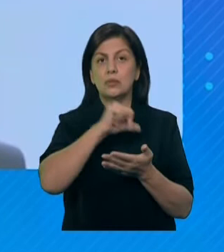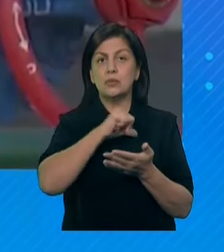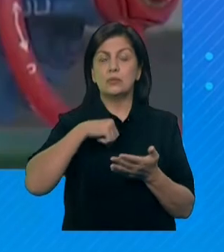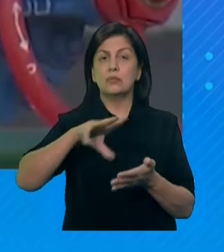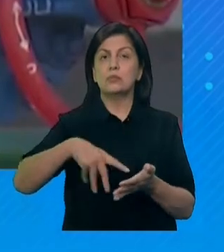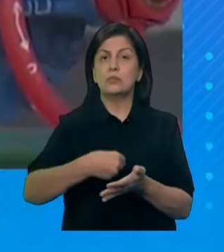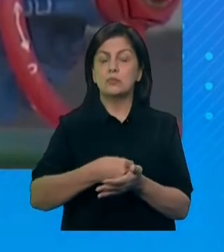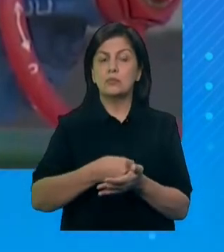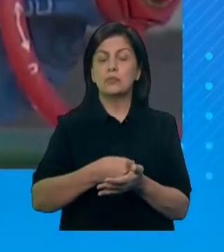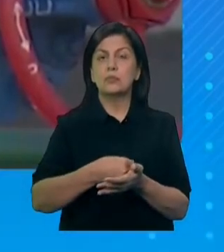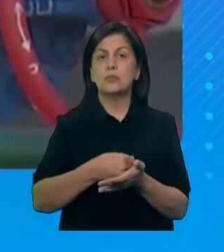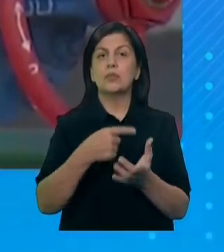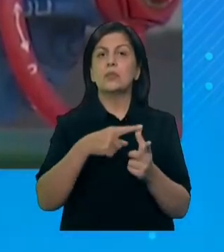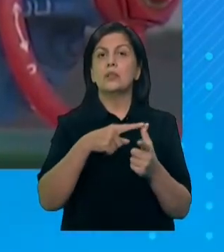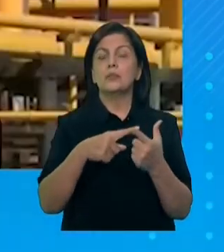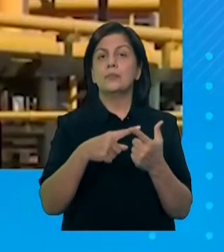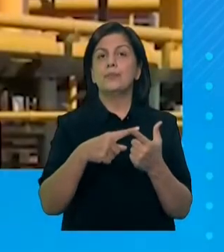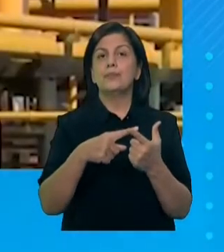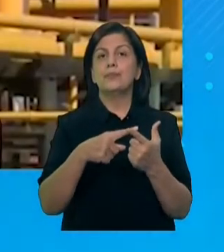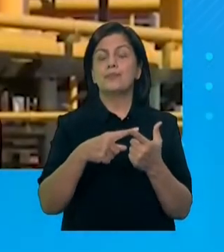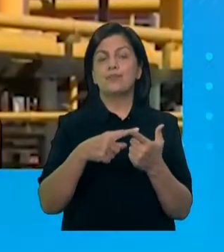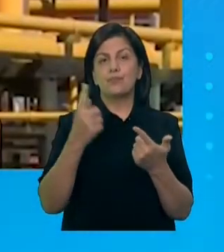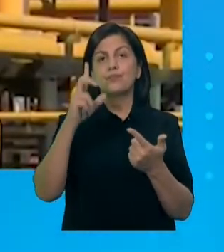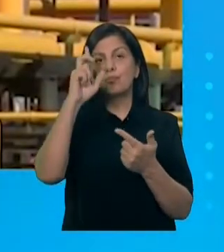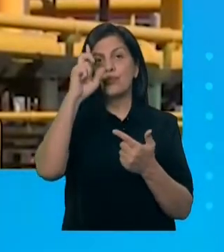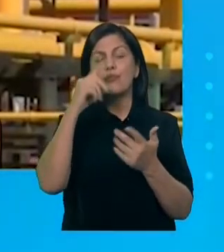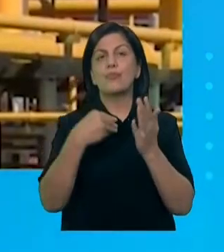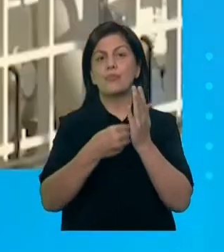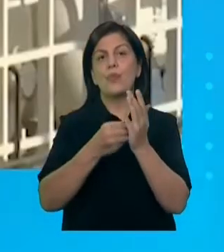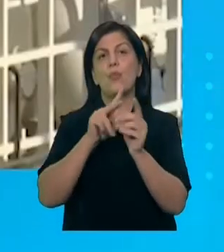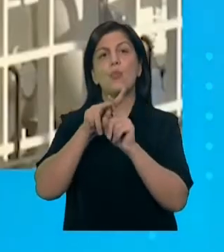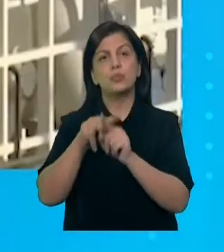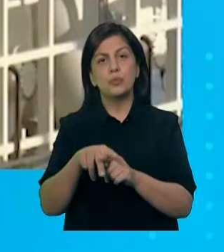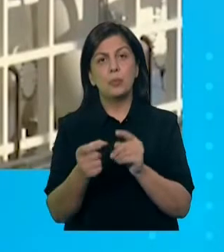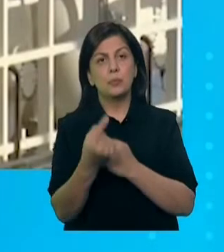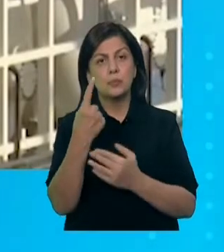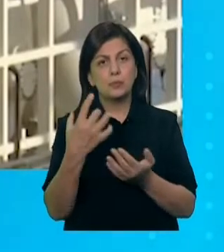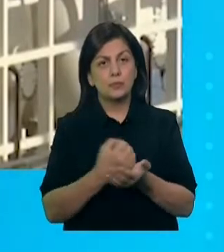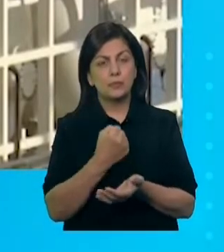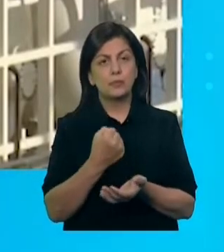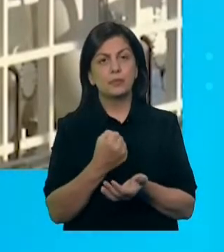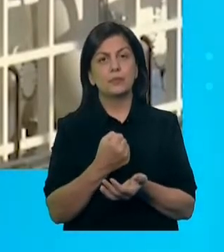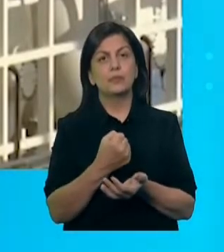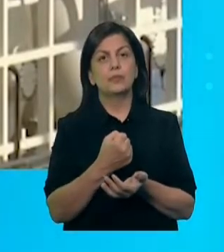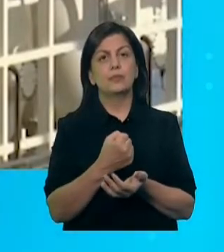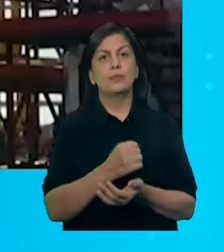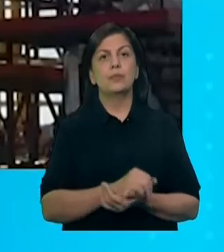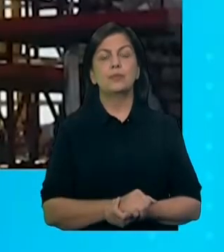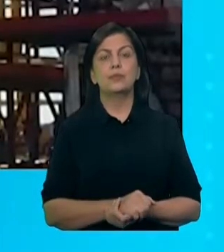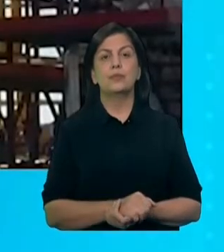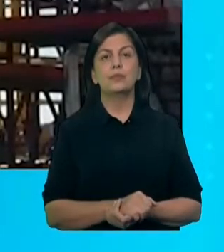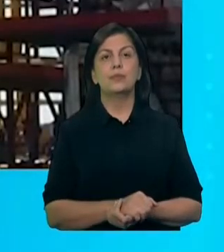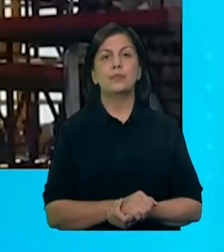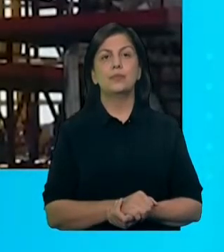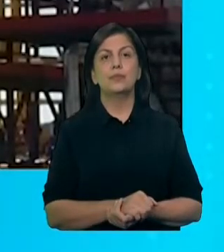müəyyən fəsadları var, dövlət büdcəsi üçün əlavə yük yaradır və uzun müddətli perspektivdə qeyri-dayanıqlı görünür. Ya da